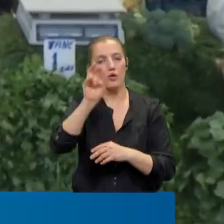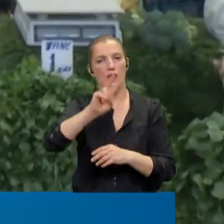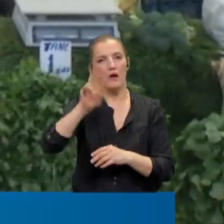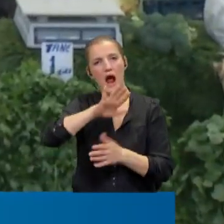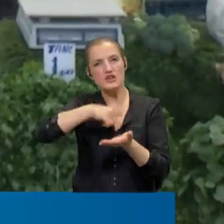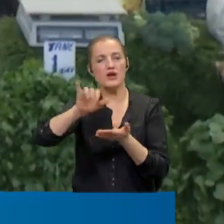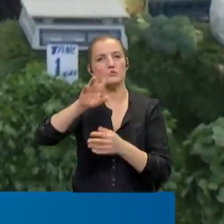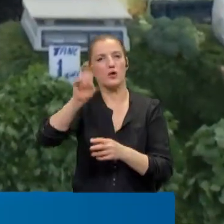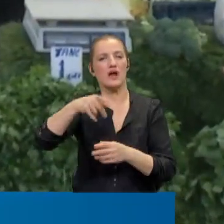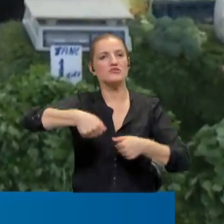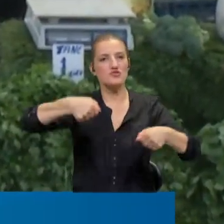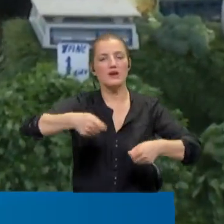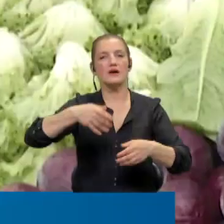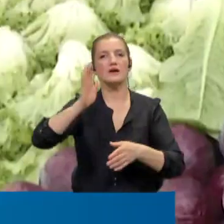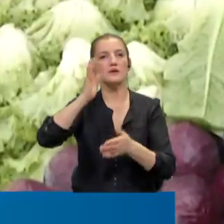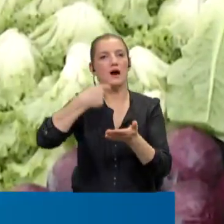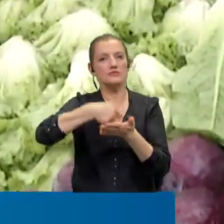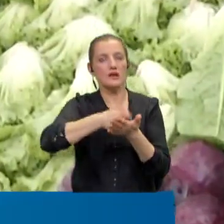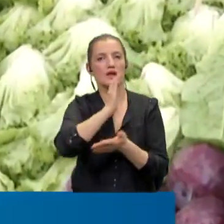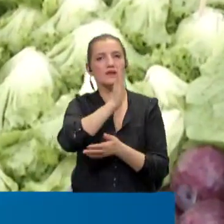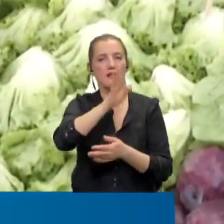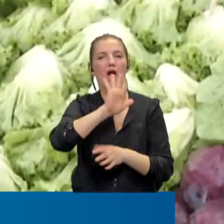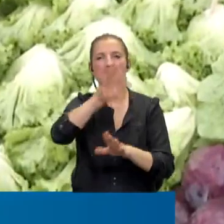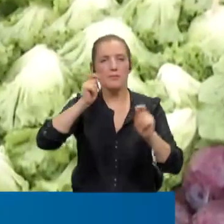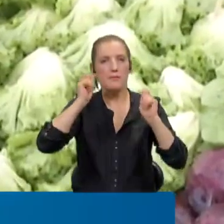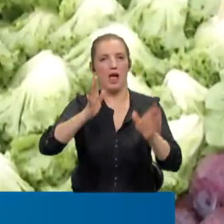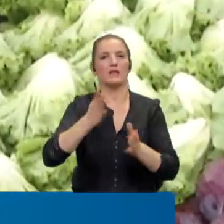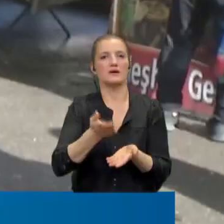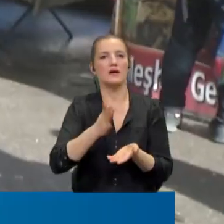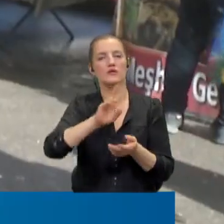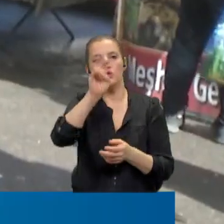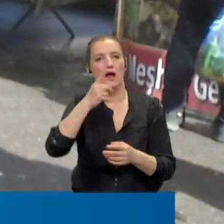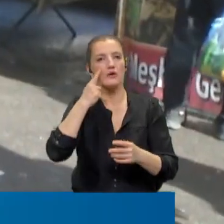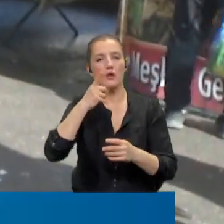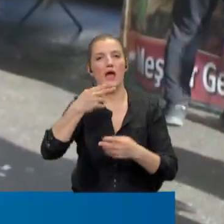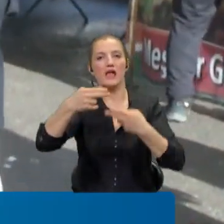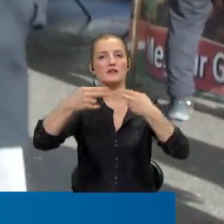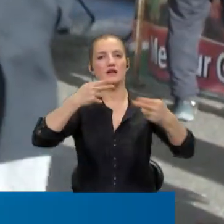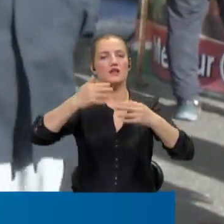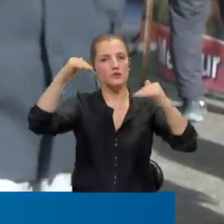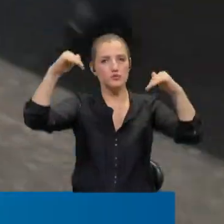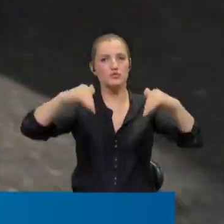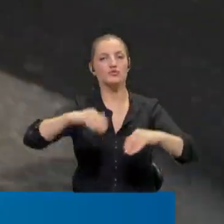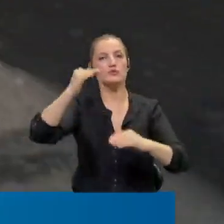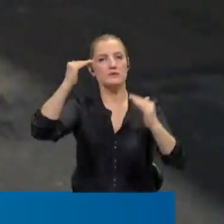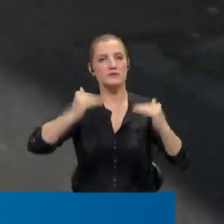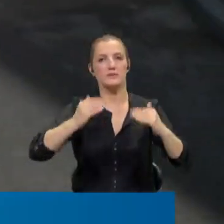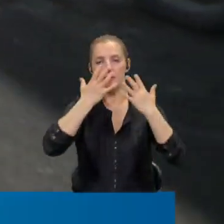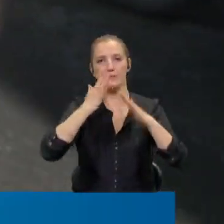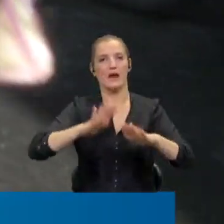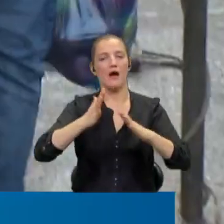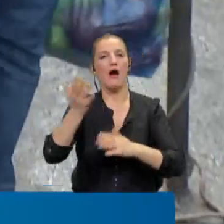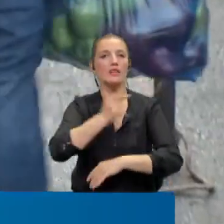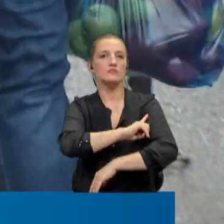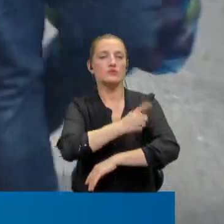dolar doğru Çarşıya Pazara çıkanın dilinde Hep aynı cümle çok pahalı döviz kuruyla yukarı çıkan etiketlerde düşüş bekliyor tüketici Alım